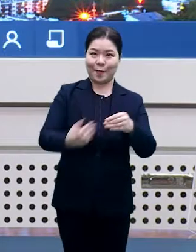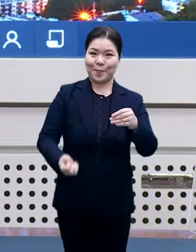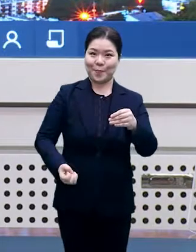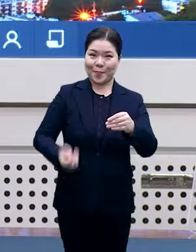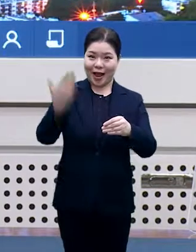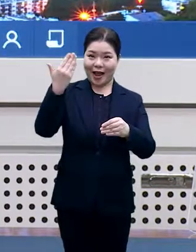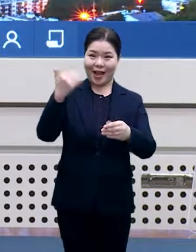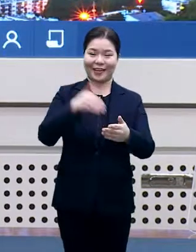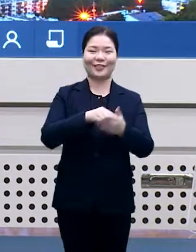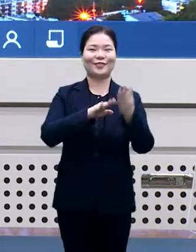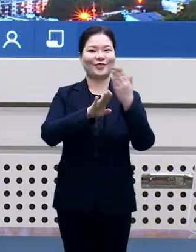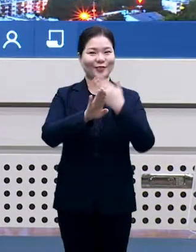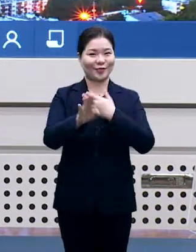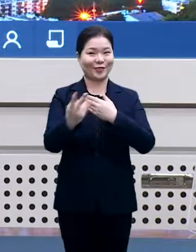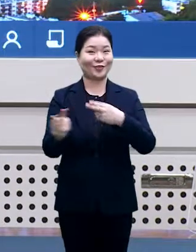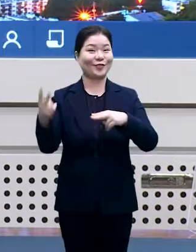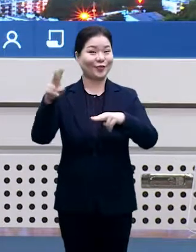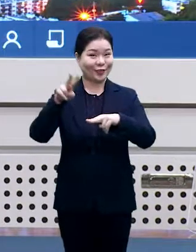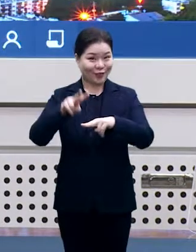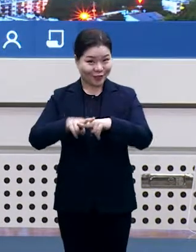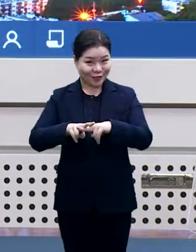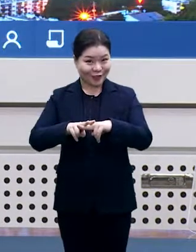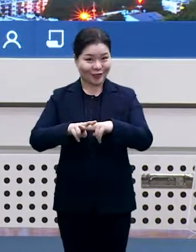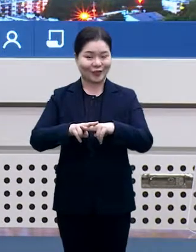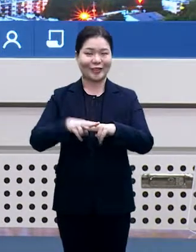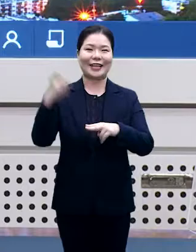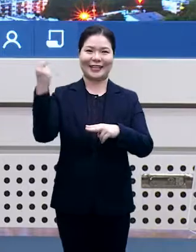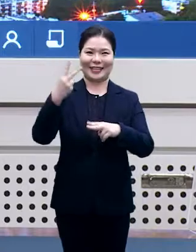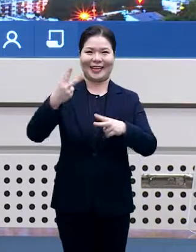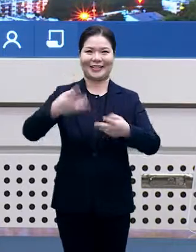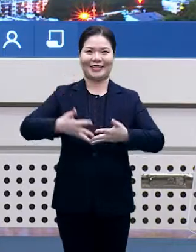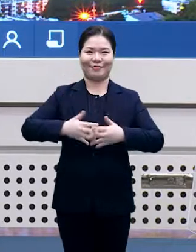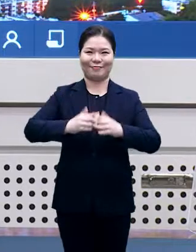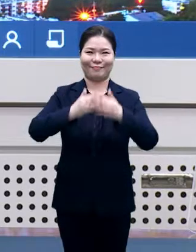서울시장께서 이렇게 당선되시고 취임하시면서